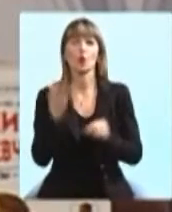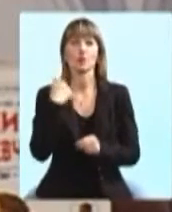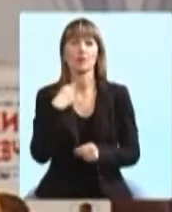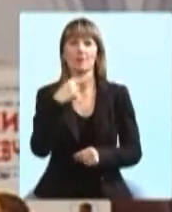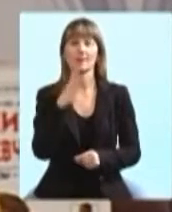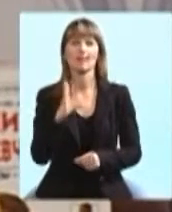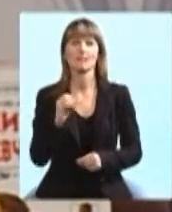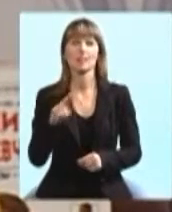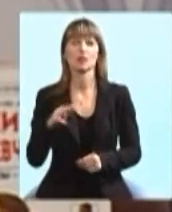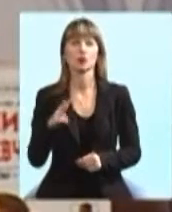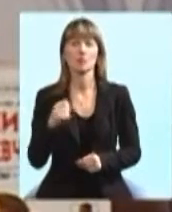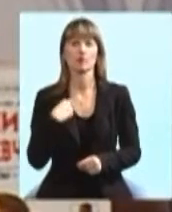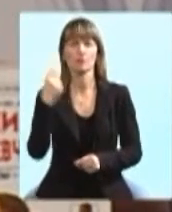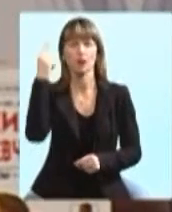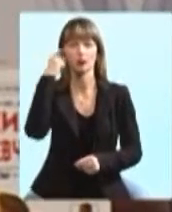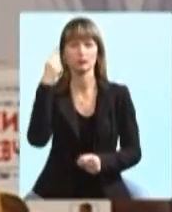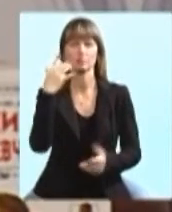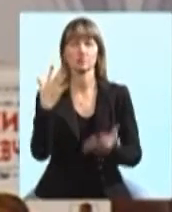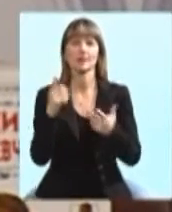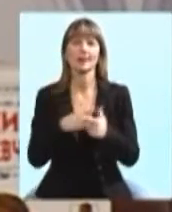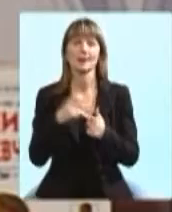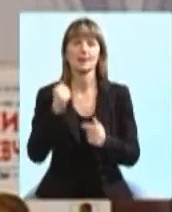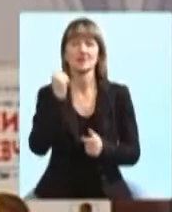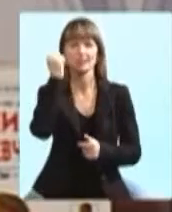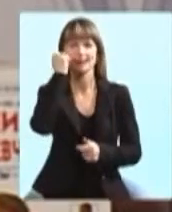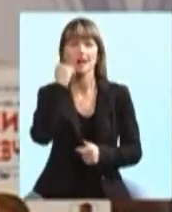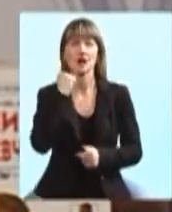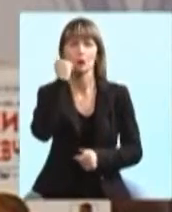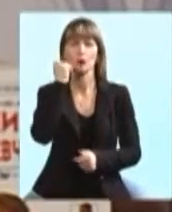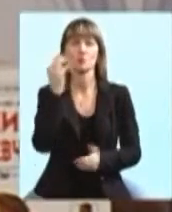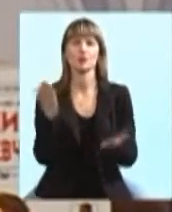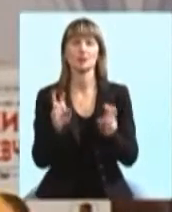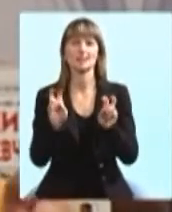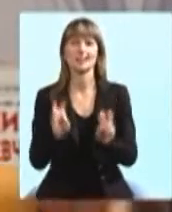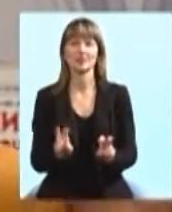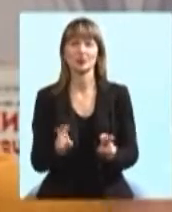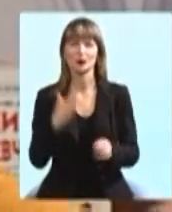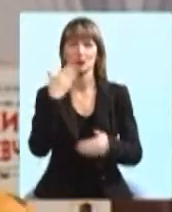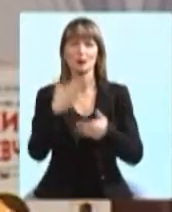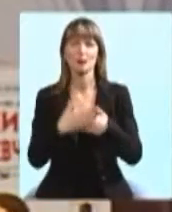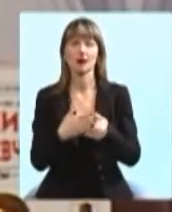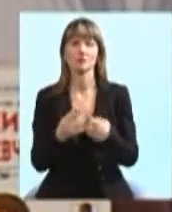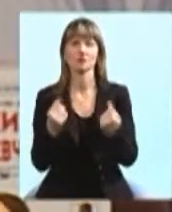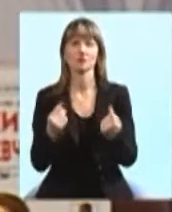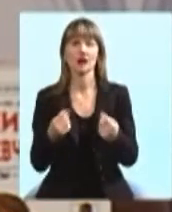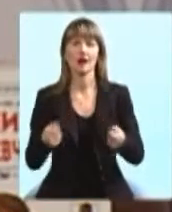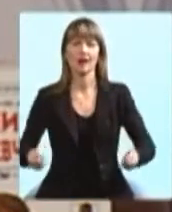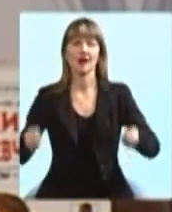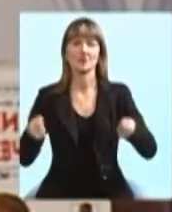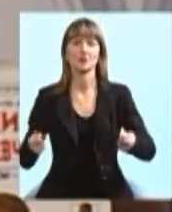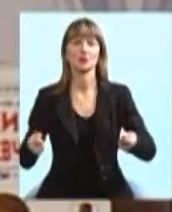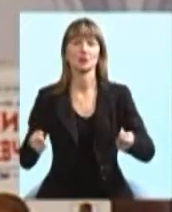говорят ведьма, мне сразу в голове представляется или бабушка какая-то старая, которая сидит перед какой-то огромной такой кастрюлей и